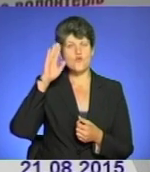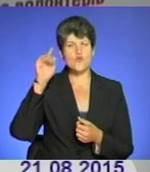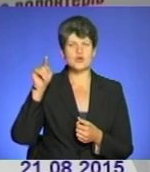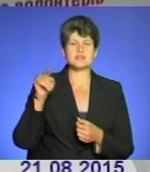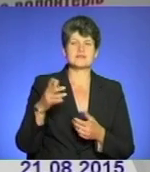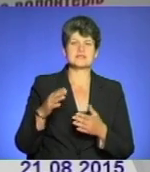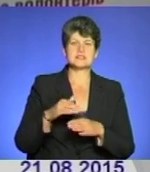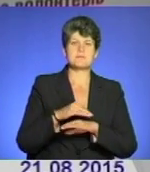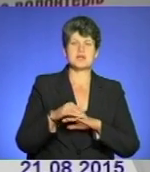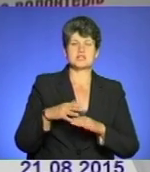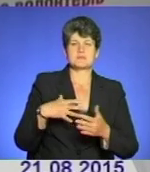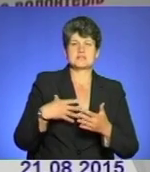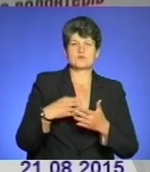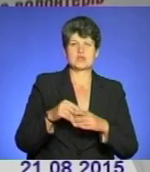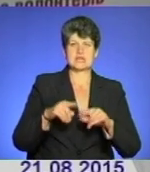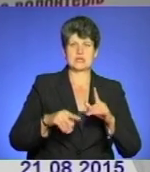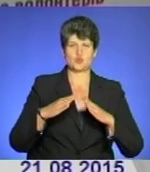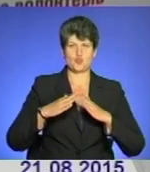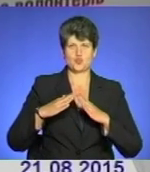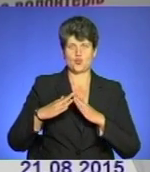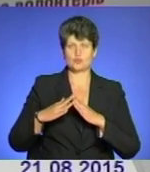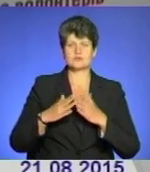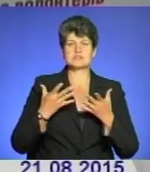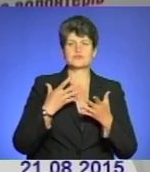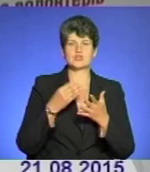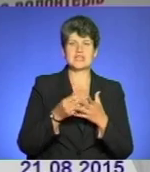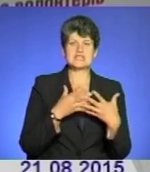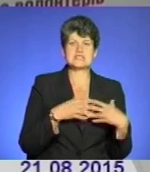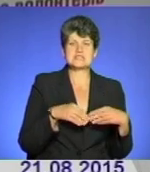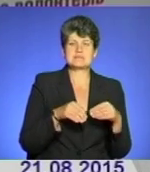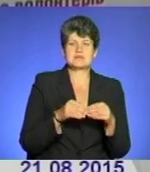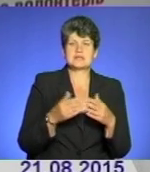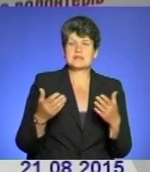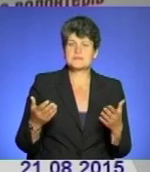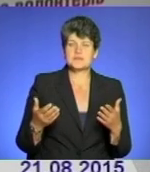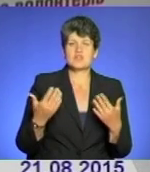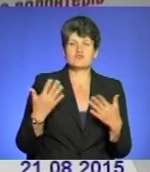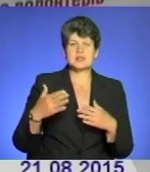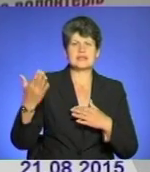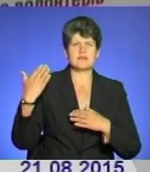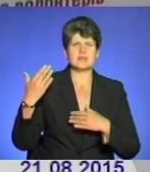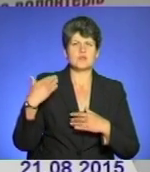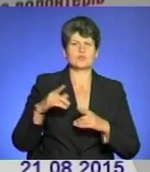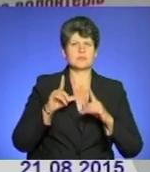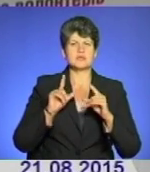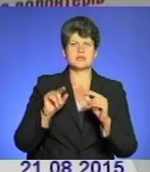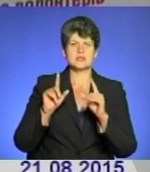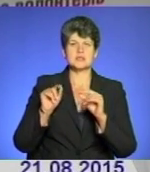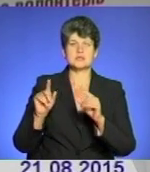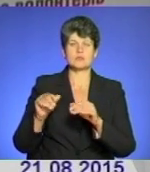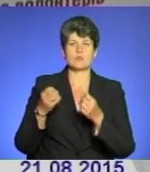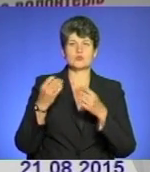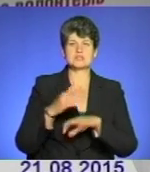за межами своєї рідної домівки, від своєї сім'ї. І вже давненько ми їздимо просто з